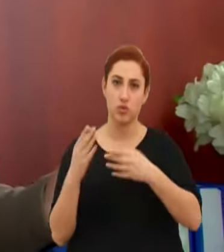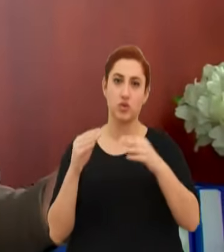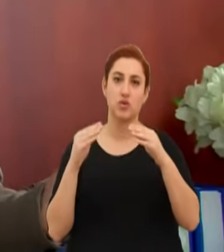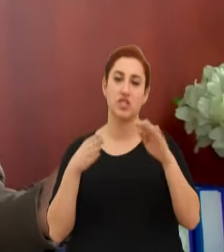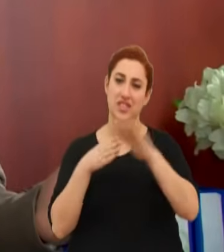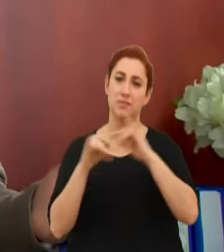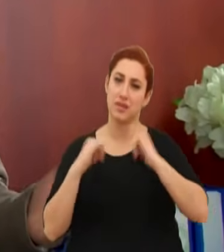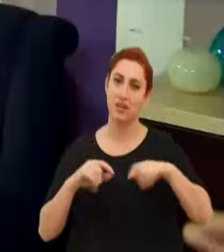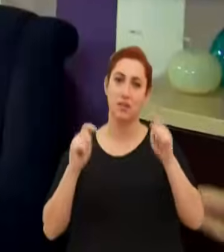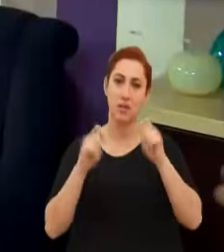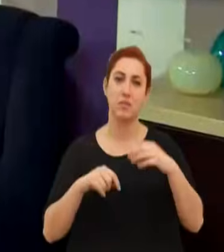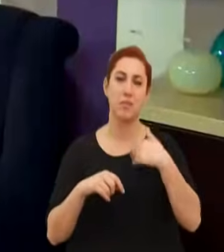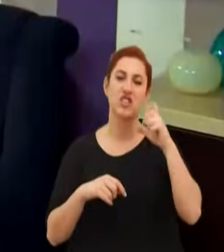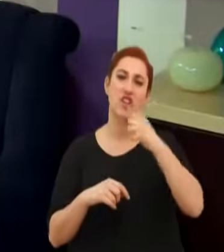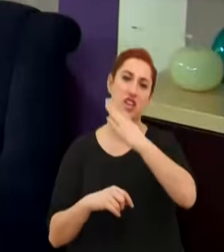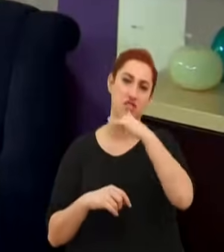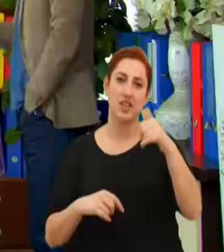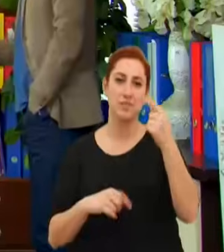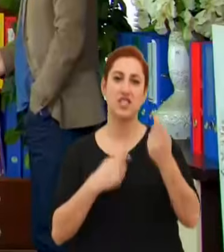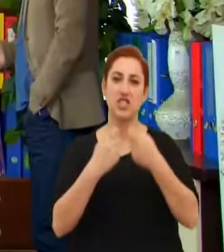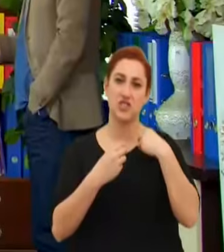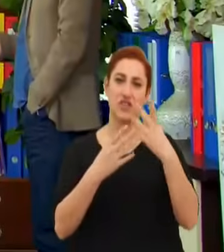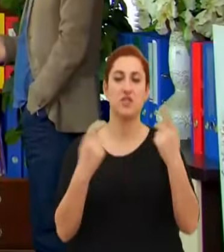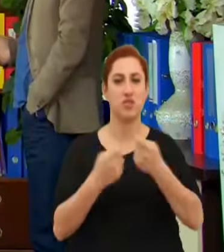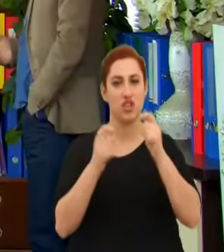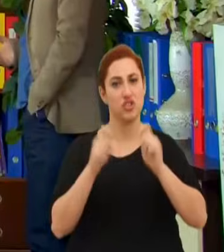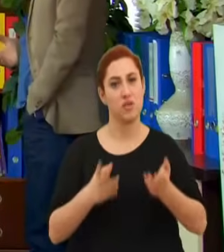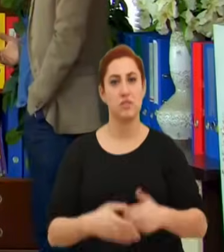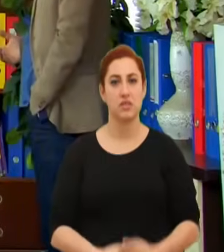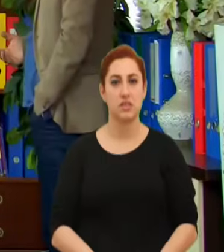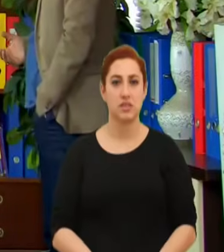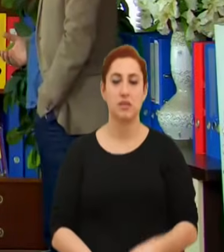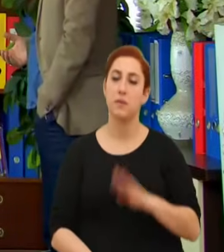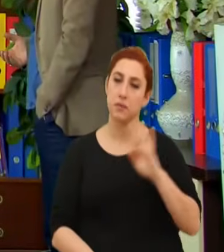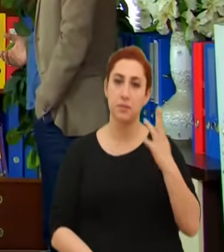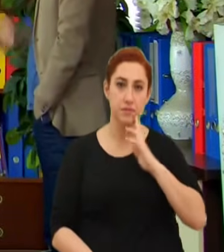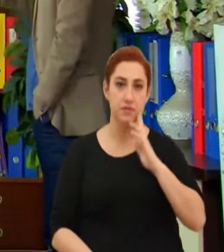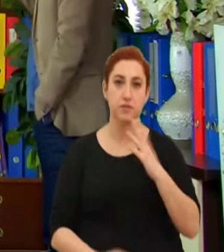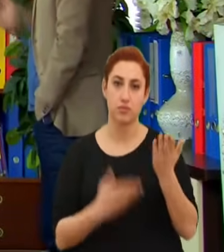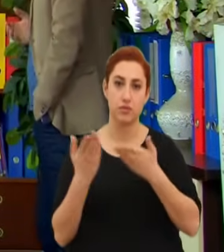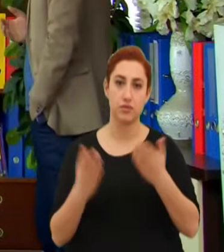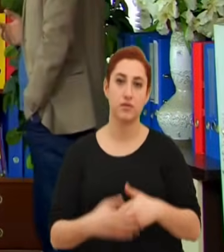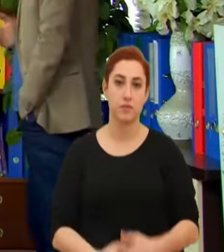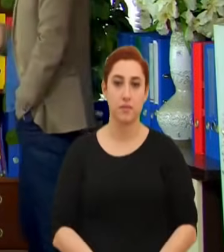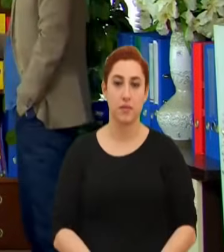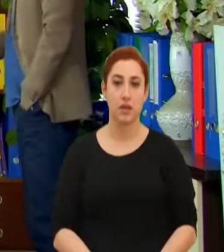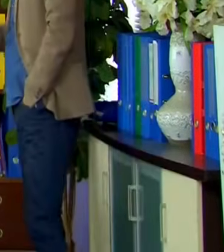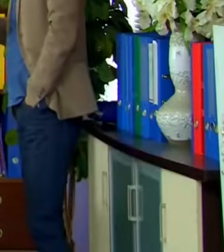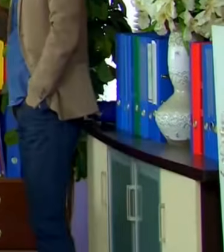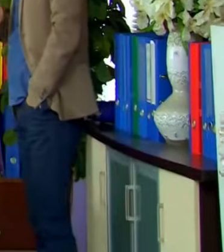içeri geçin, istirahat edin. Ben Cavidan'ı çağırayım da biraz iş vereyim ona, çalıştırayım ya. Peki efendim. Buyurun, buyurun.